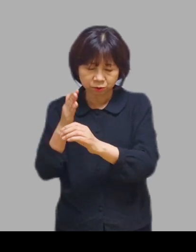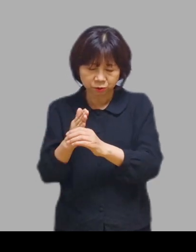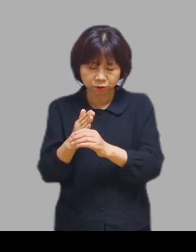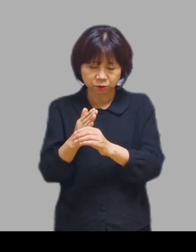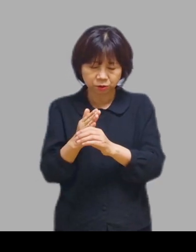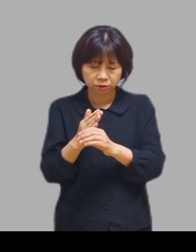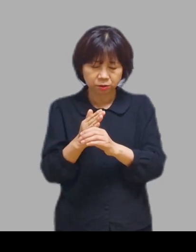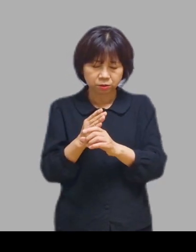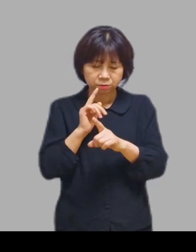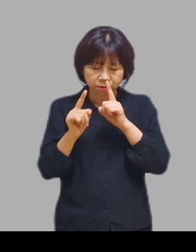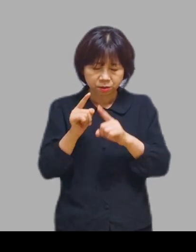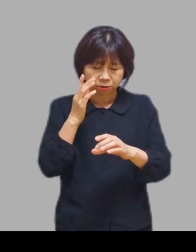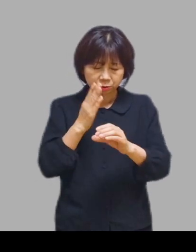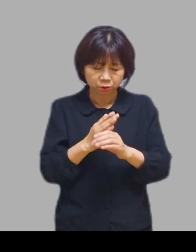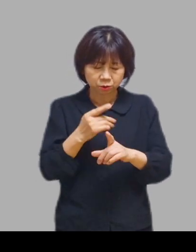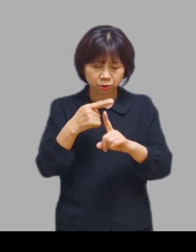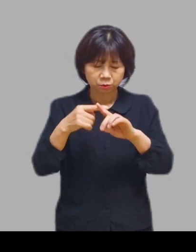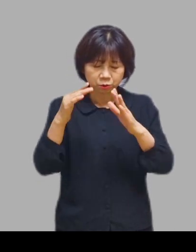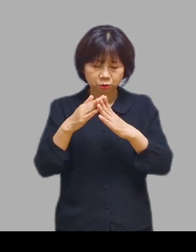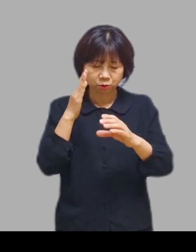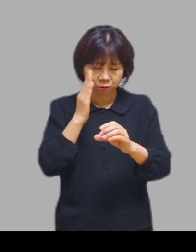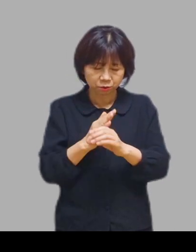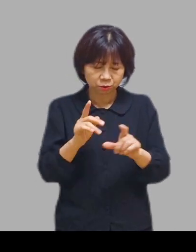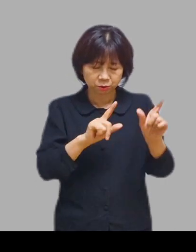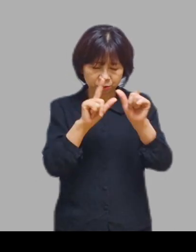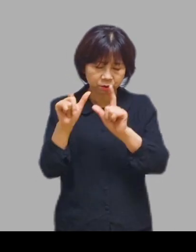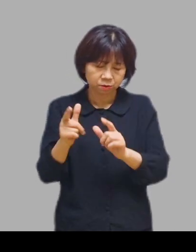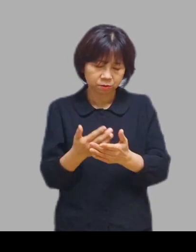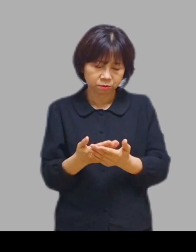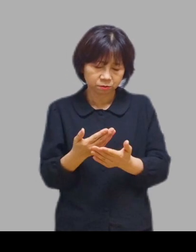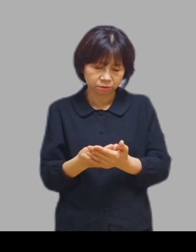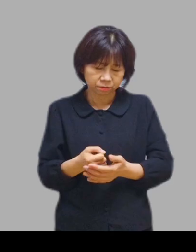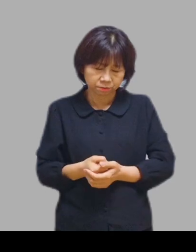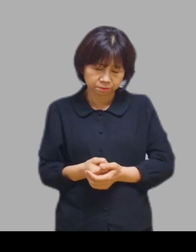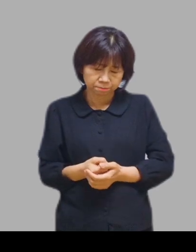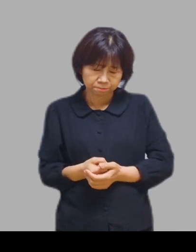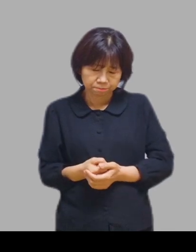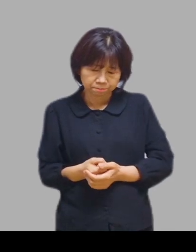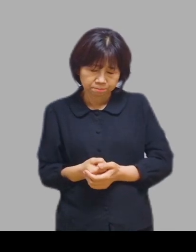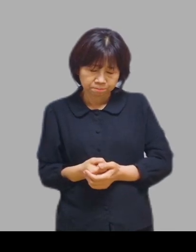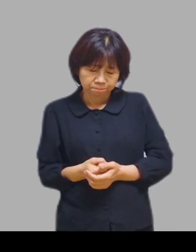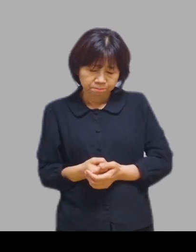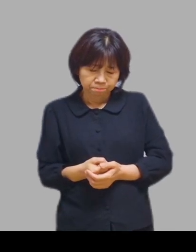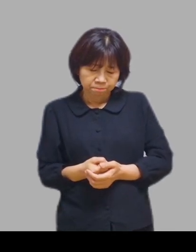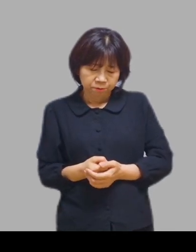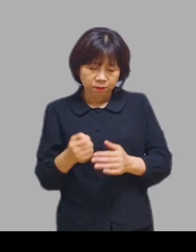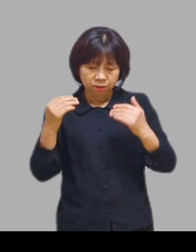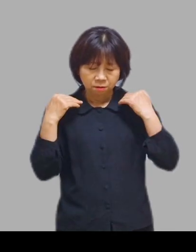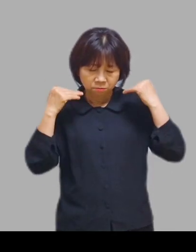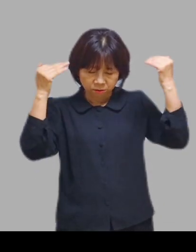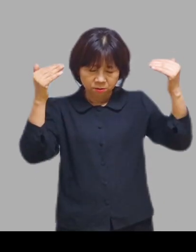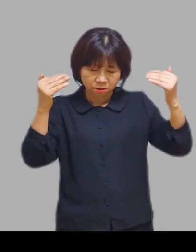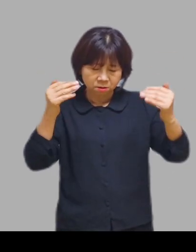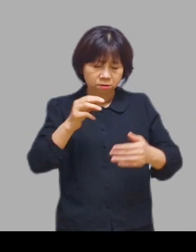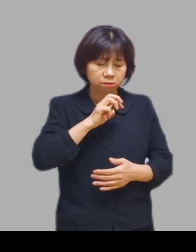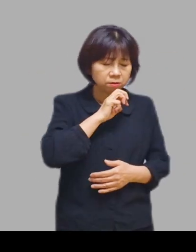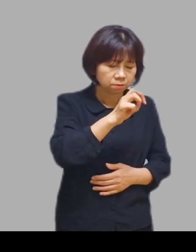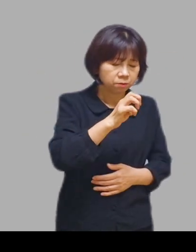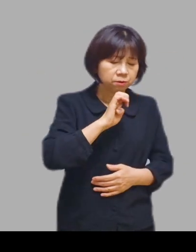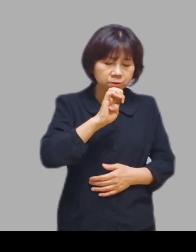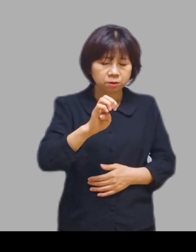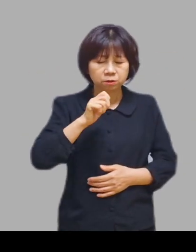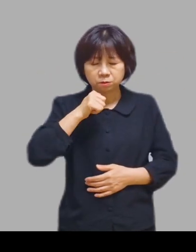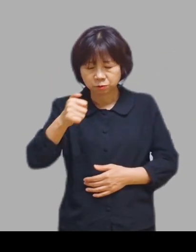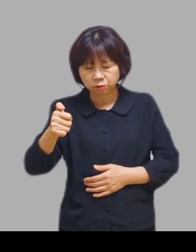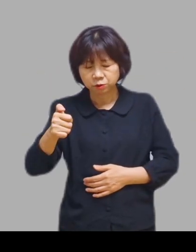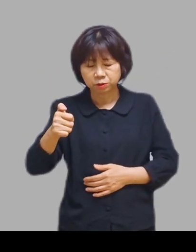말씀 중심, 또 교회 중심으로 살아갈 수 있게 하여 주시옵소서. 이미 다 성장했지만 30대, 40대, 50대